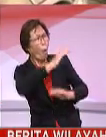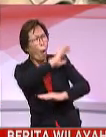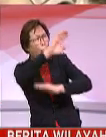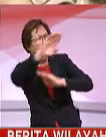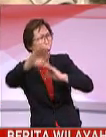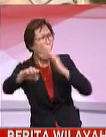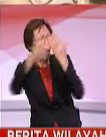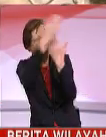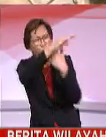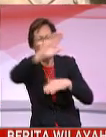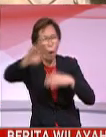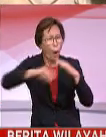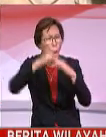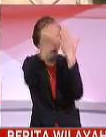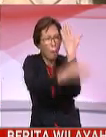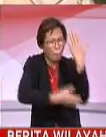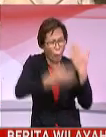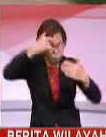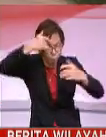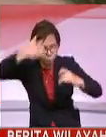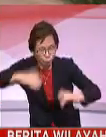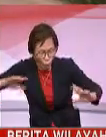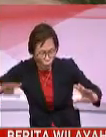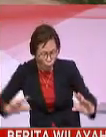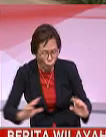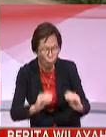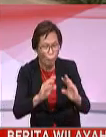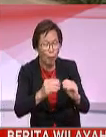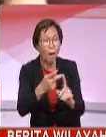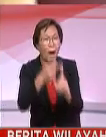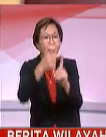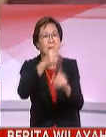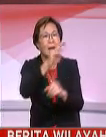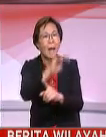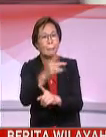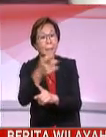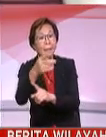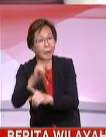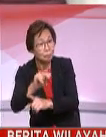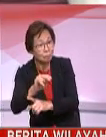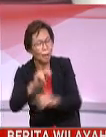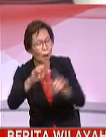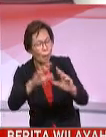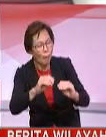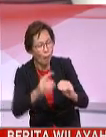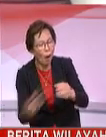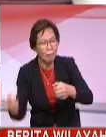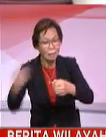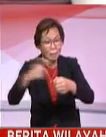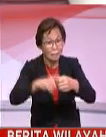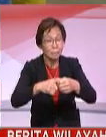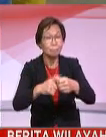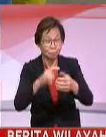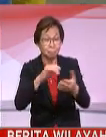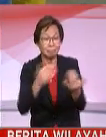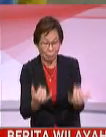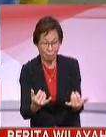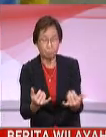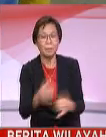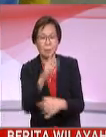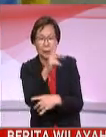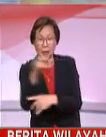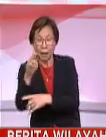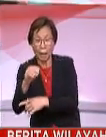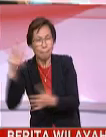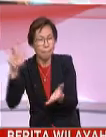negeri. Perkara itu diputuskan pada mesyuarat khas Majlis Keselamatan Negara mengenai hari ini. KKM